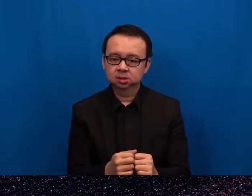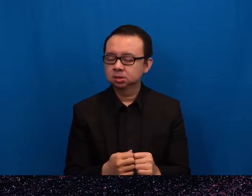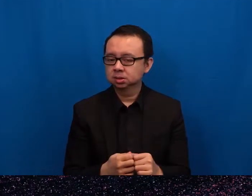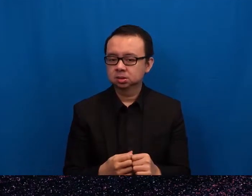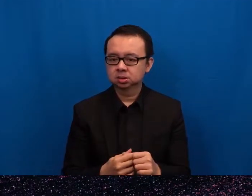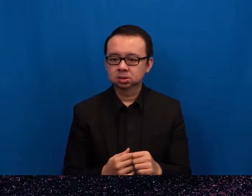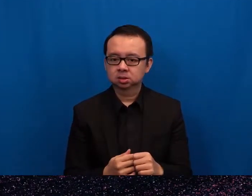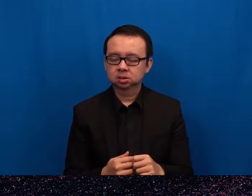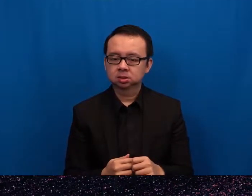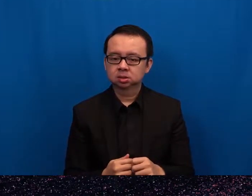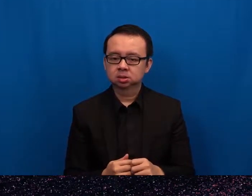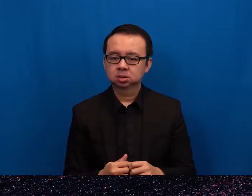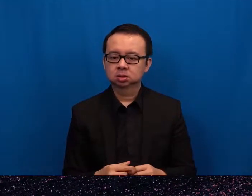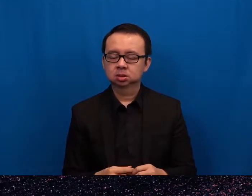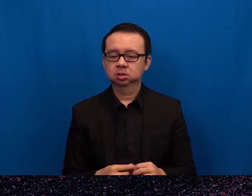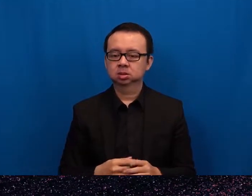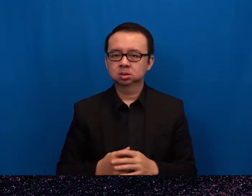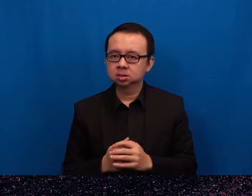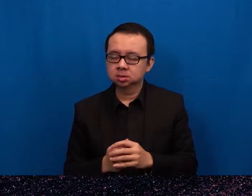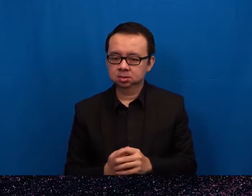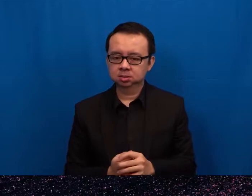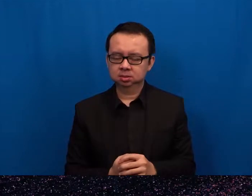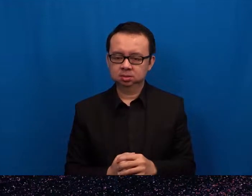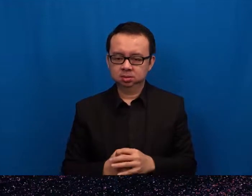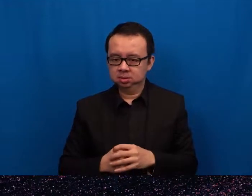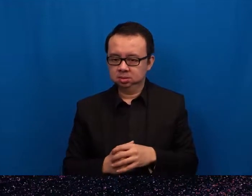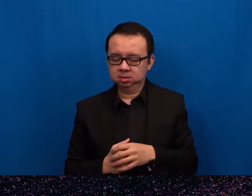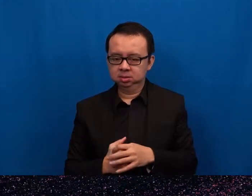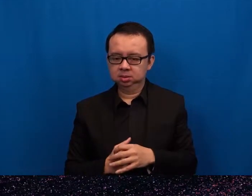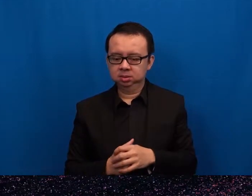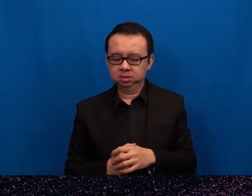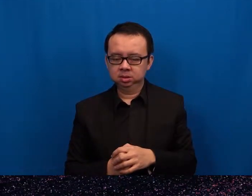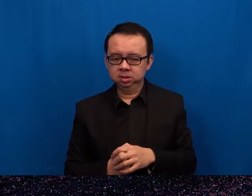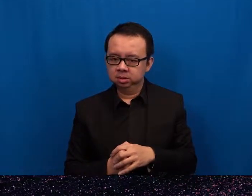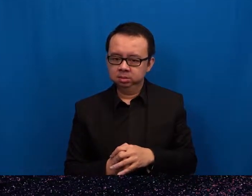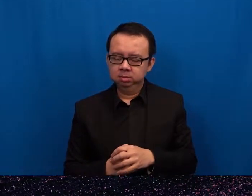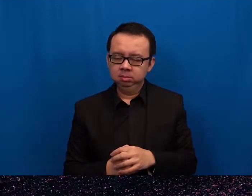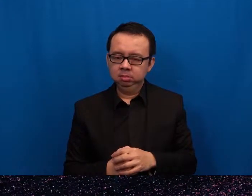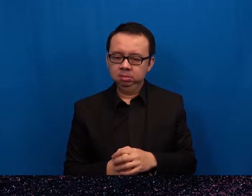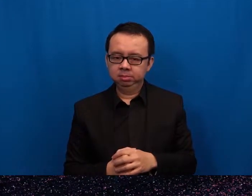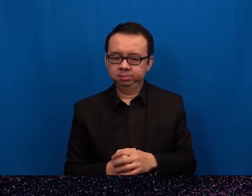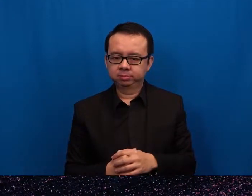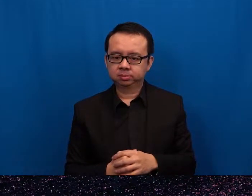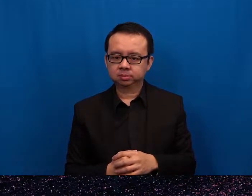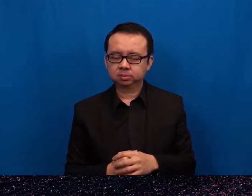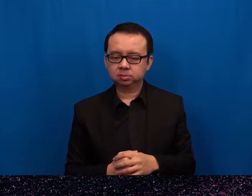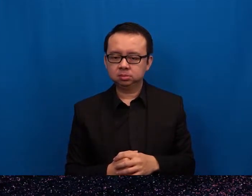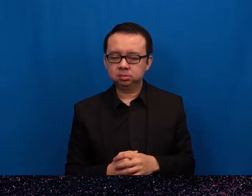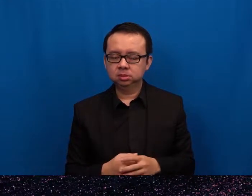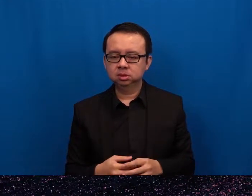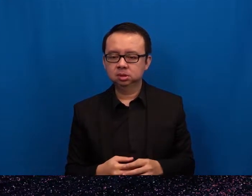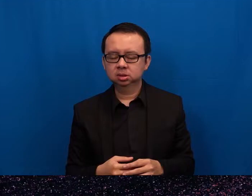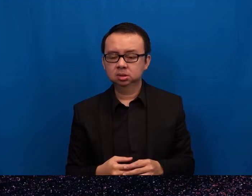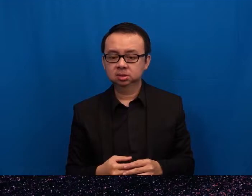kreatif. Justru membuat kita semakin sungguh-sungguh. Membuat kita semakin murni. You know, kita ini